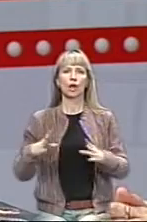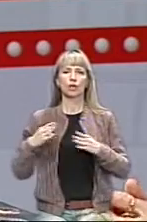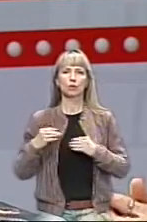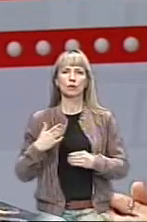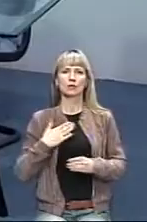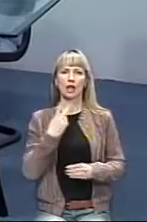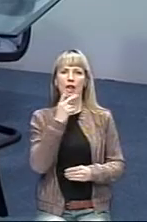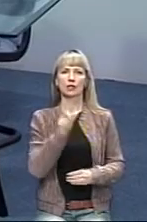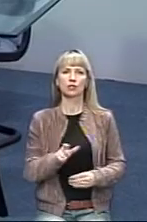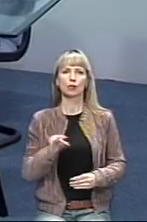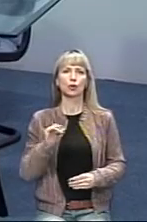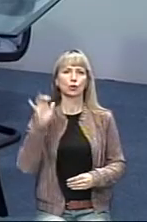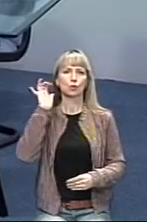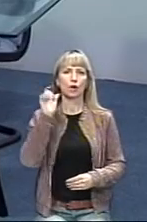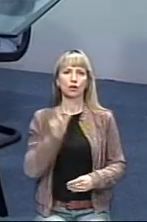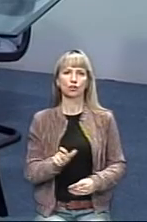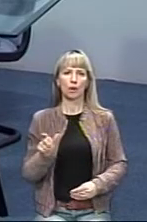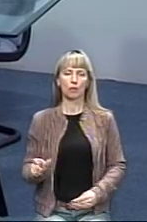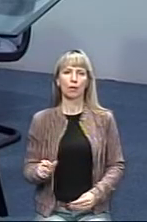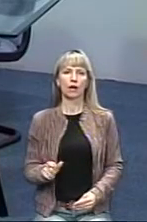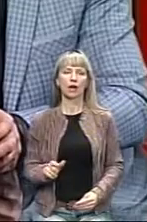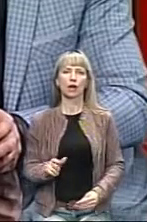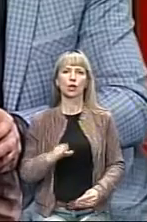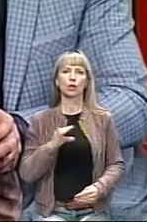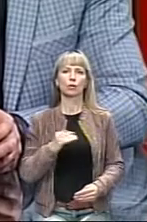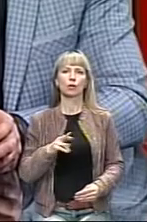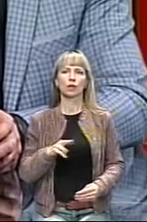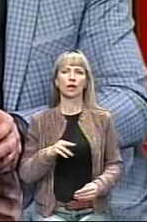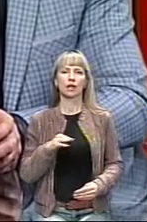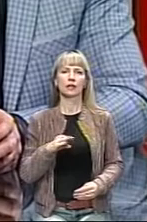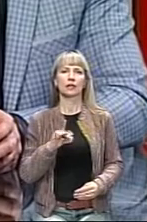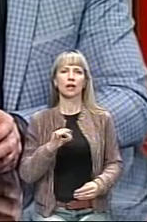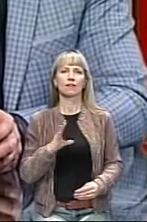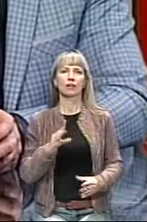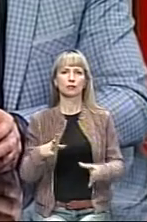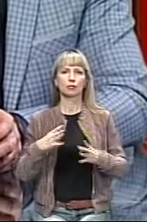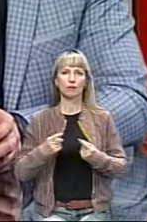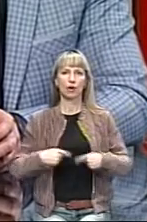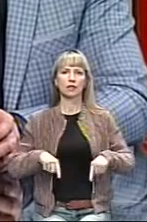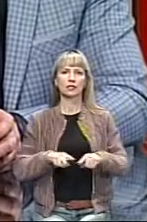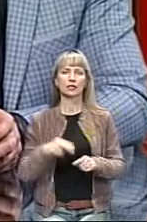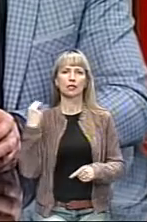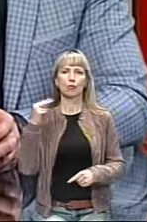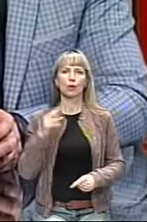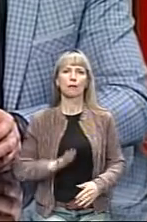нашими глядачами і слухачами. Отже, Юлія Кривенко, співорганізаторка Запорізького